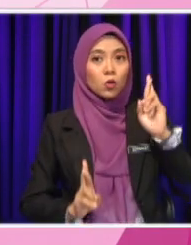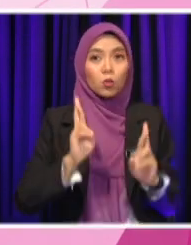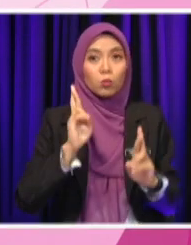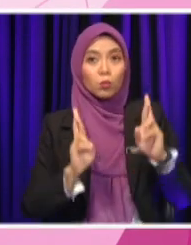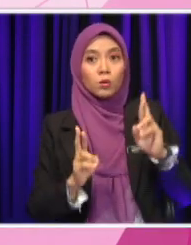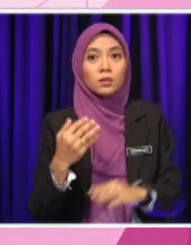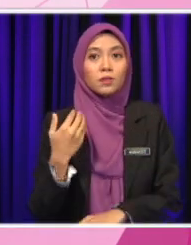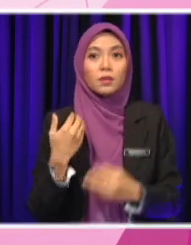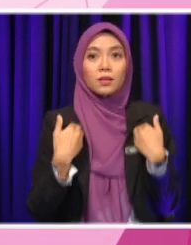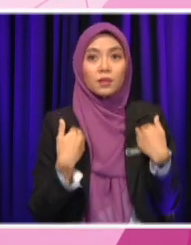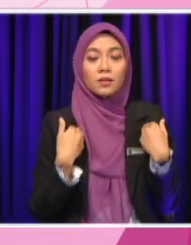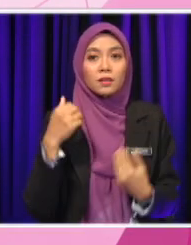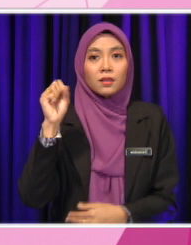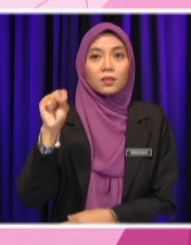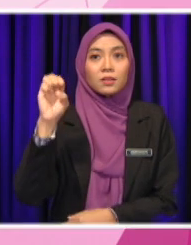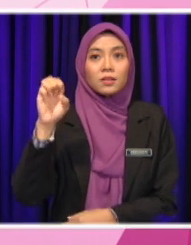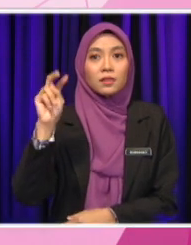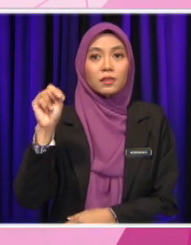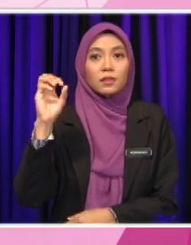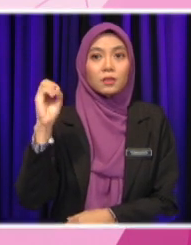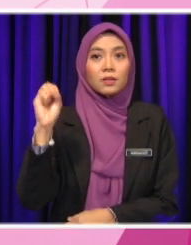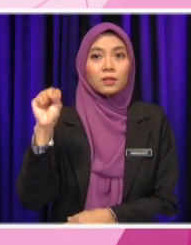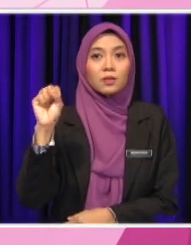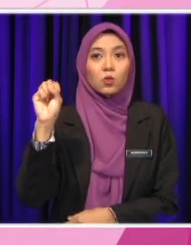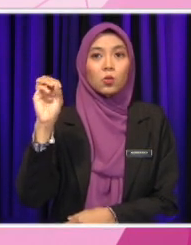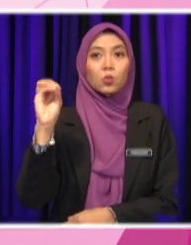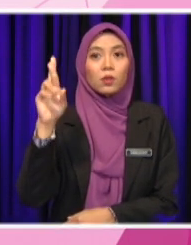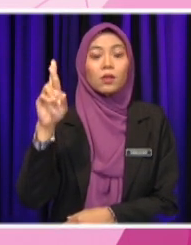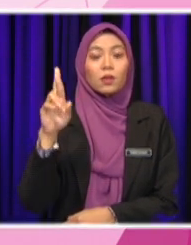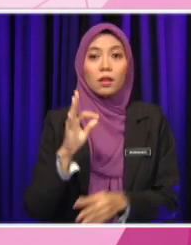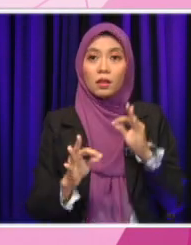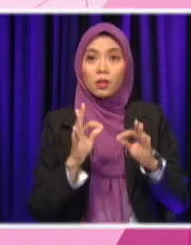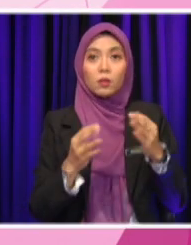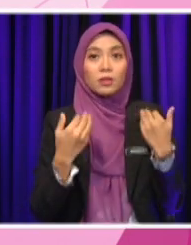mempunyai sensor. Jadi sensor tu akan mengesan sama ada air ada ataupun tidak.